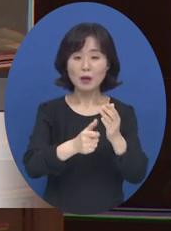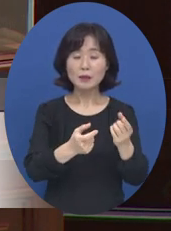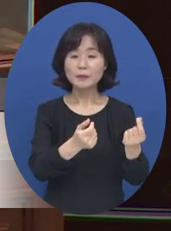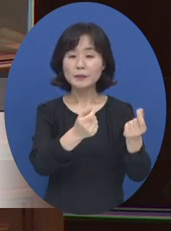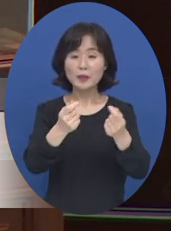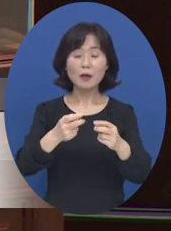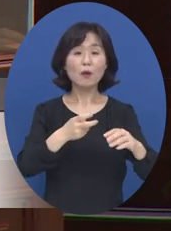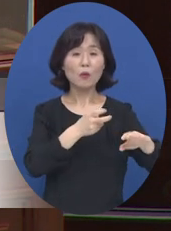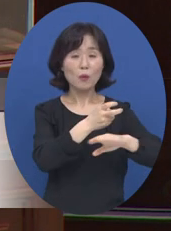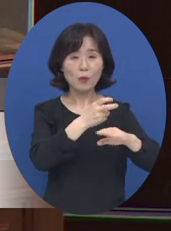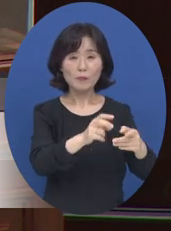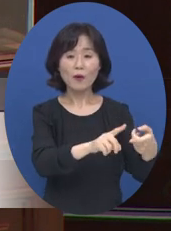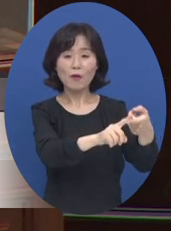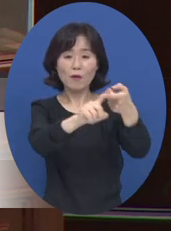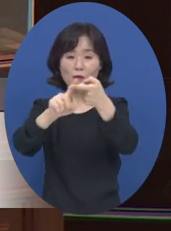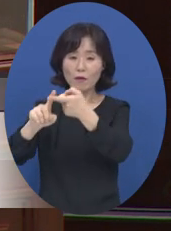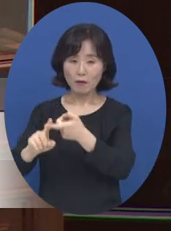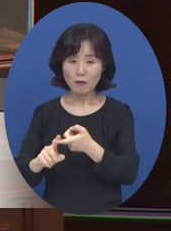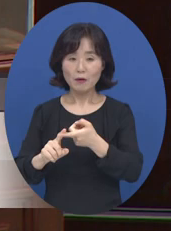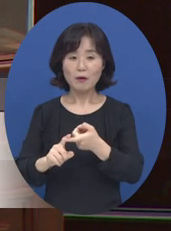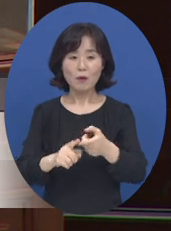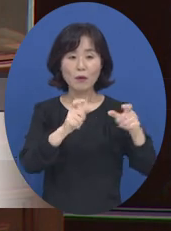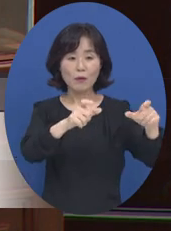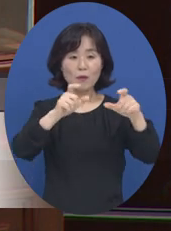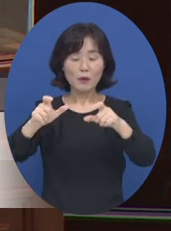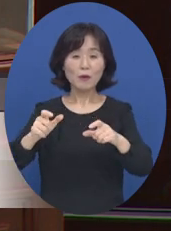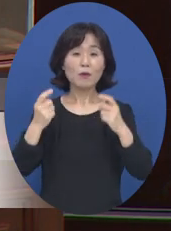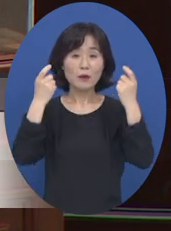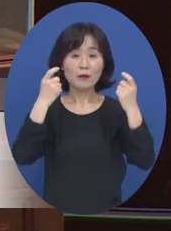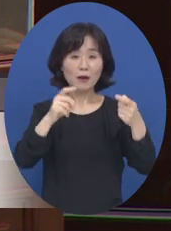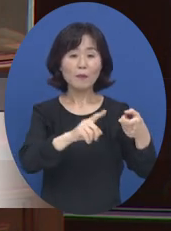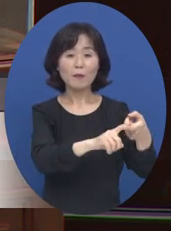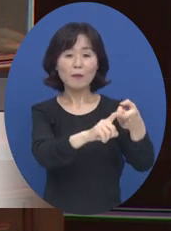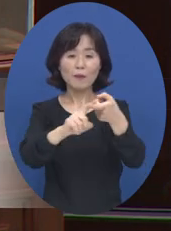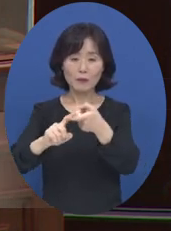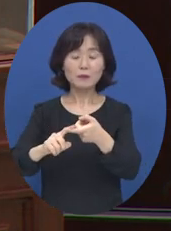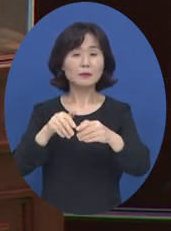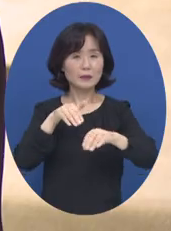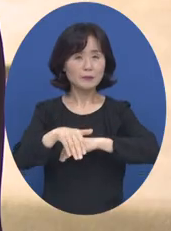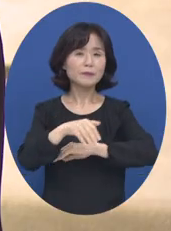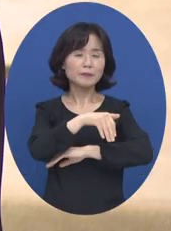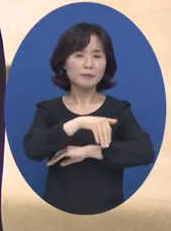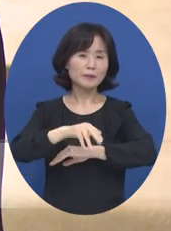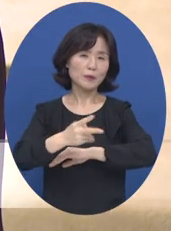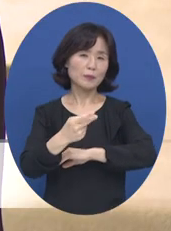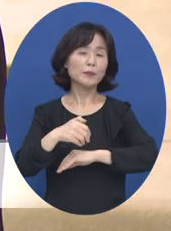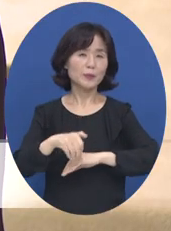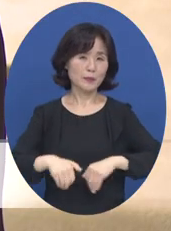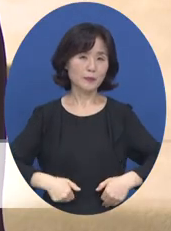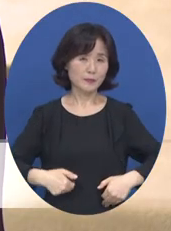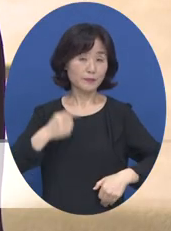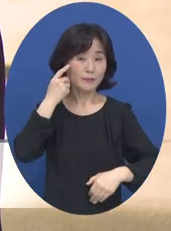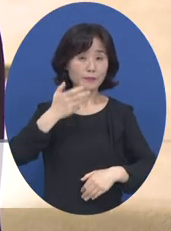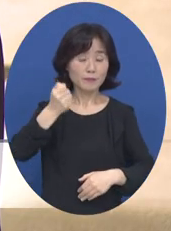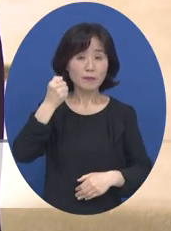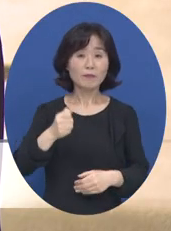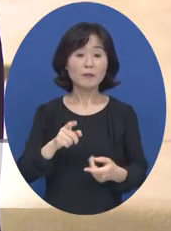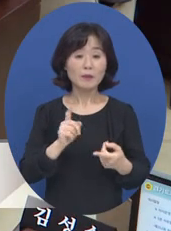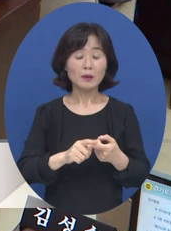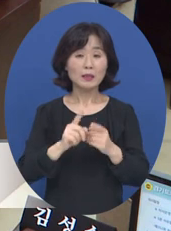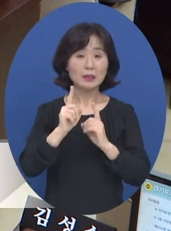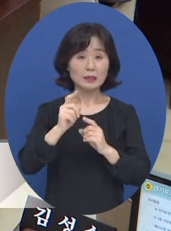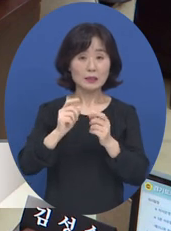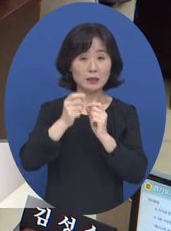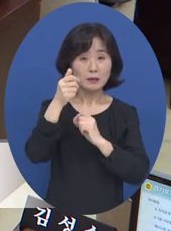교통선을 연결하는 권역별 관광벨트 전략으로 전환해야 한다고 생각합니다. 이에 대해 이재명 지사는